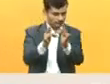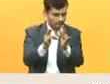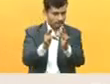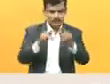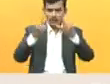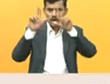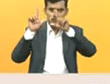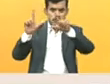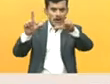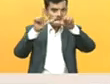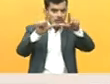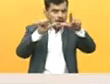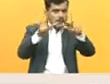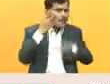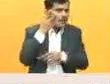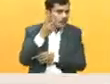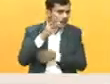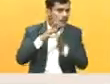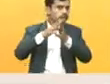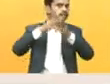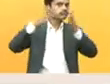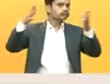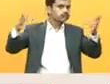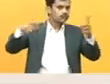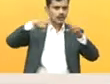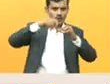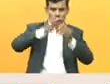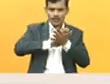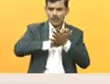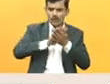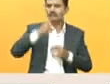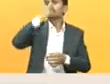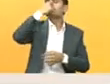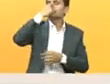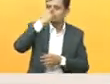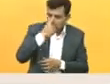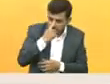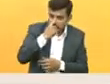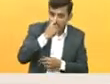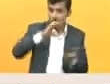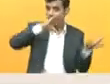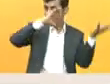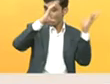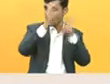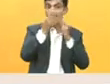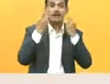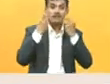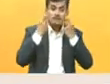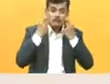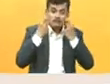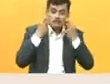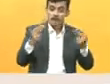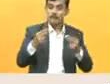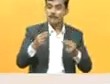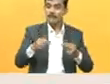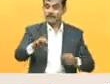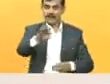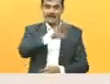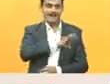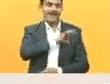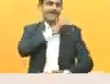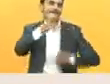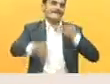बड़े स्केल पर देख रहे हैं। कुंभ की ये वैश्विक लोकप्रियता हर भारतीय के लिए गर्व की बात